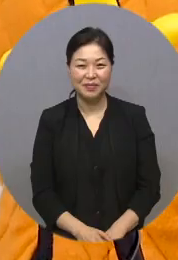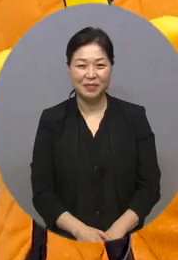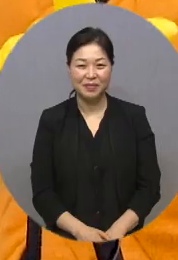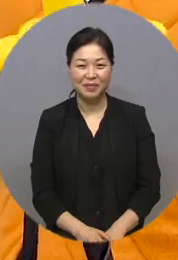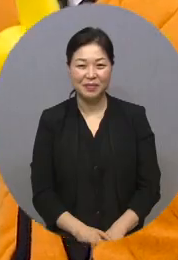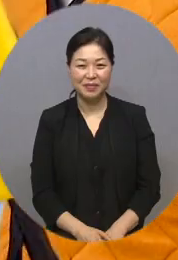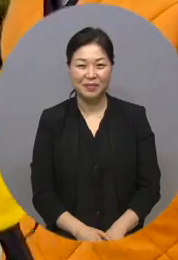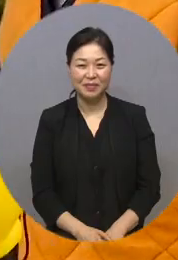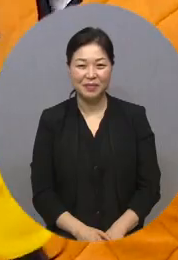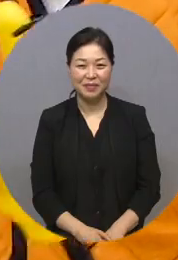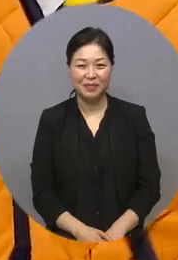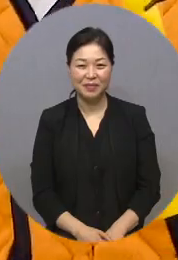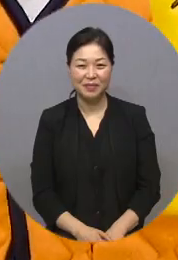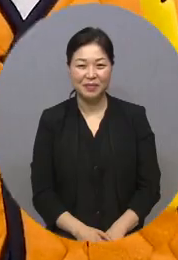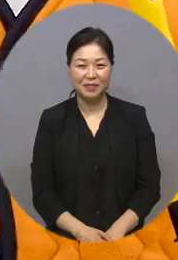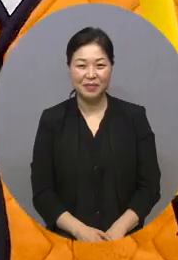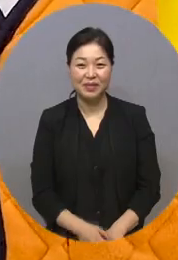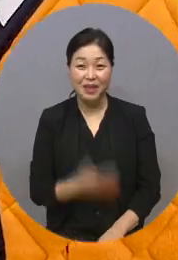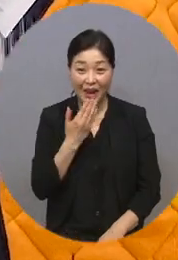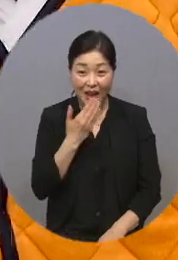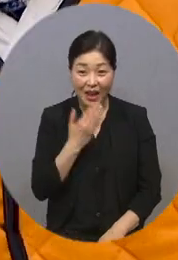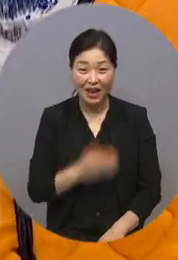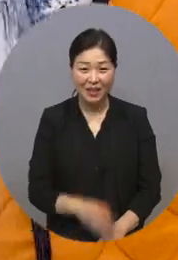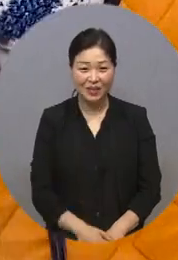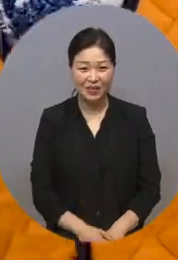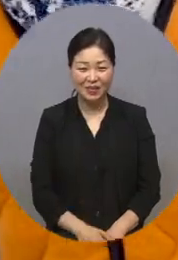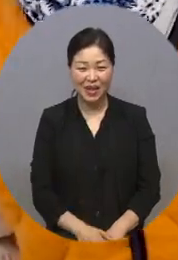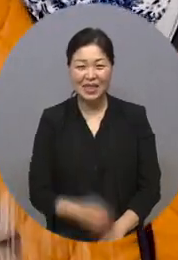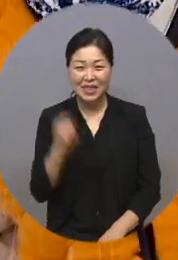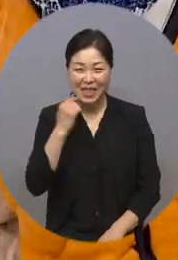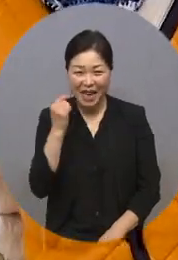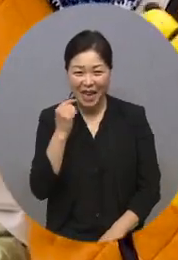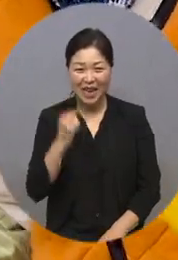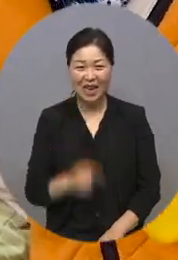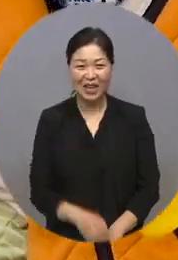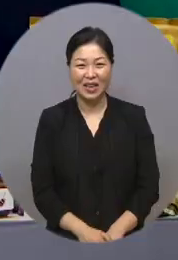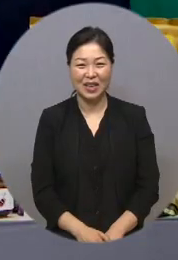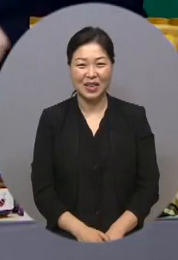기정아! 아우! 달죠? 야!